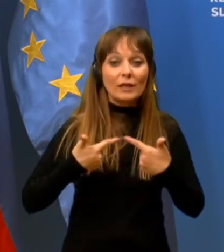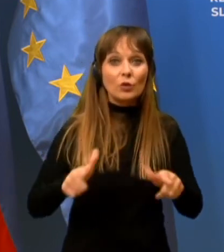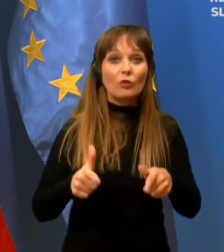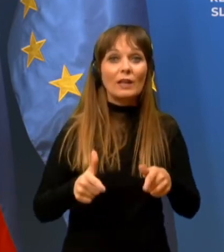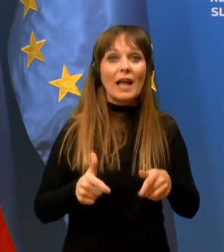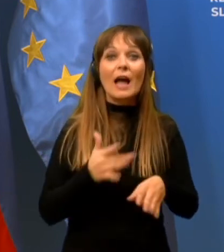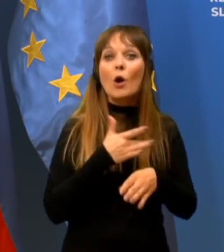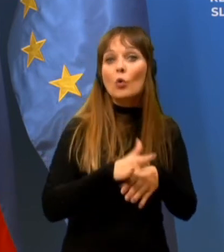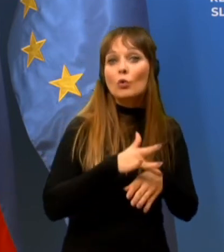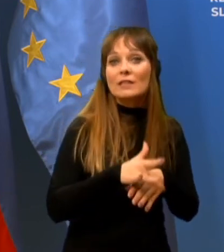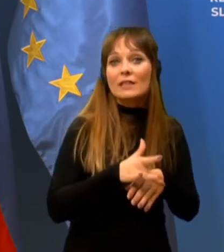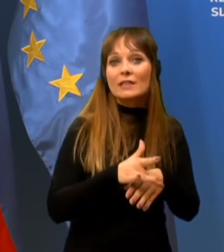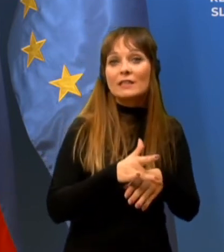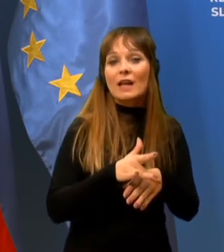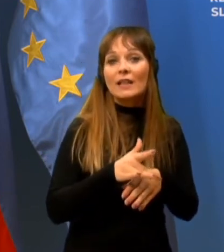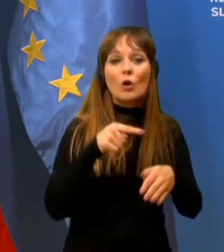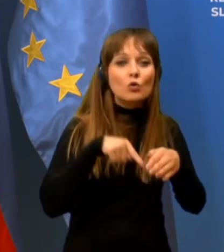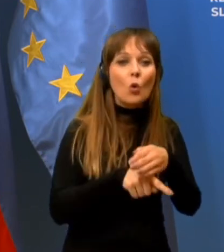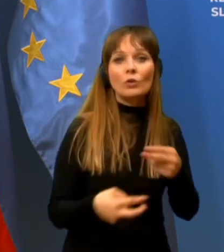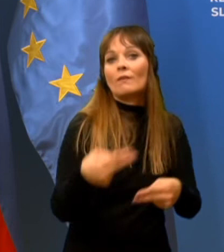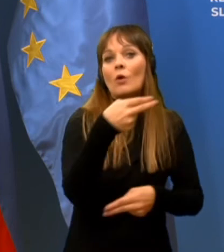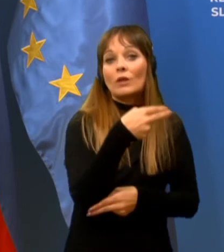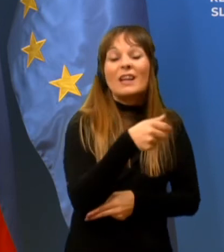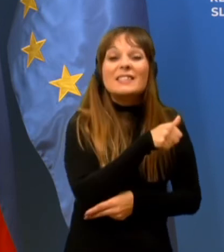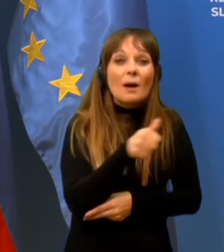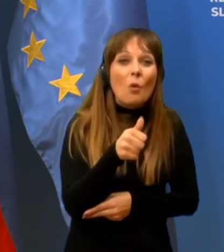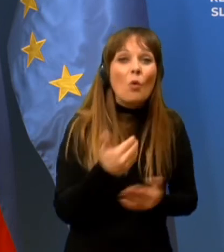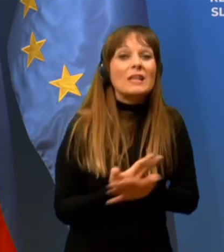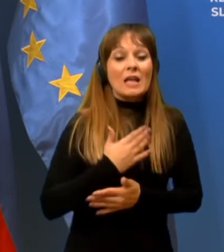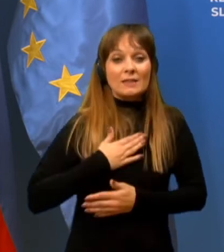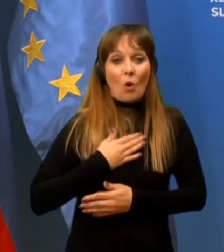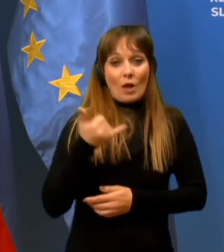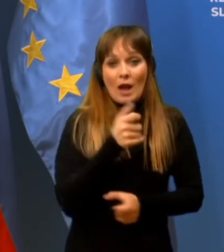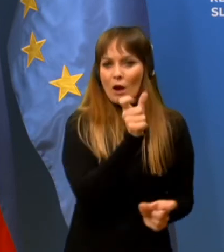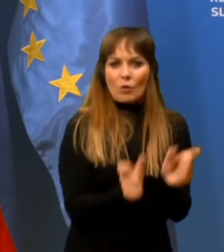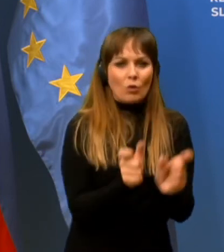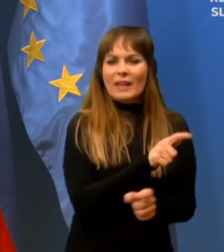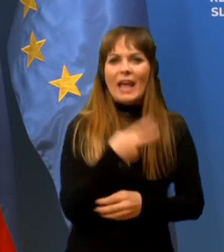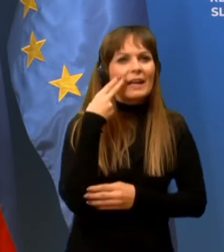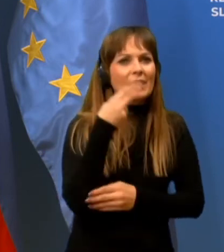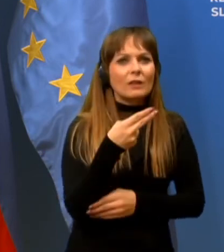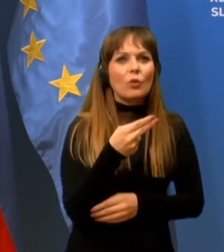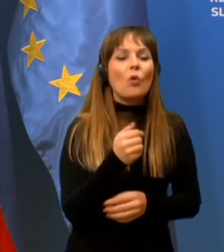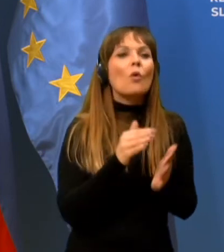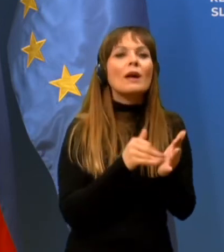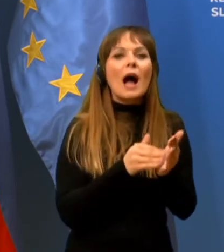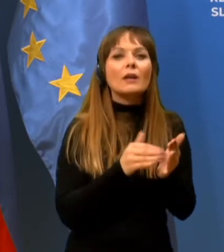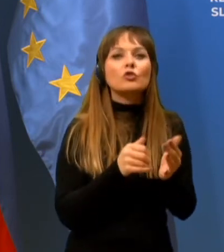gostinska dejavnost v nastanitvenih obratih, zgolj za svoje goste, ne glede na obarvanost